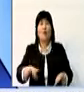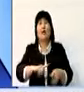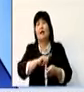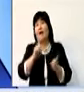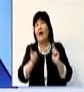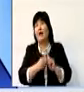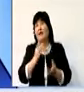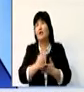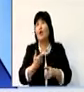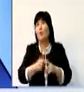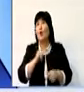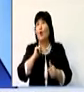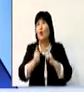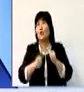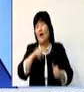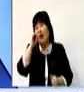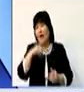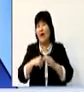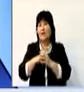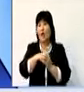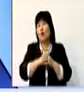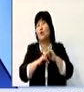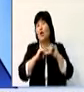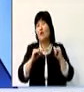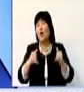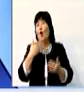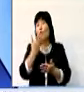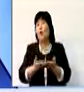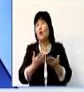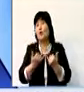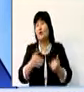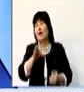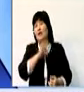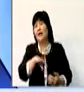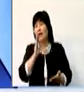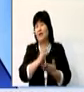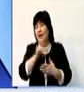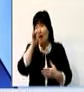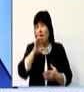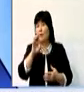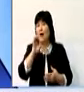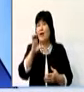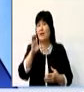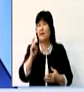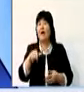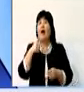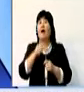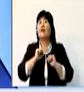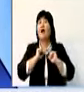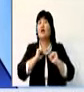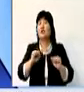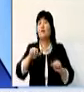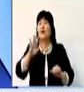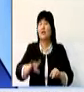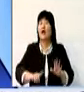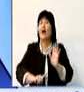айналды. Бұл жарыс қазақ күресінің дамуына өз септігін тигізіп отыр. Қазақ барысының алғашқы жеңімпазы шыққан